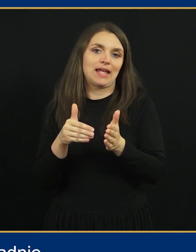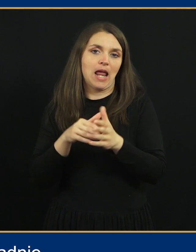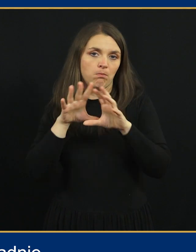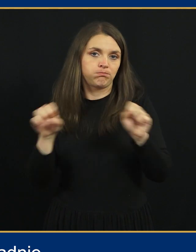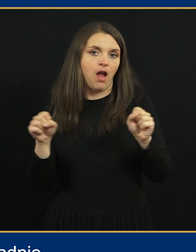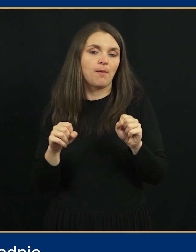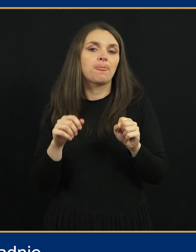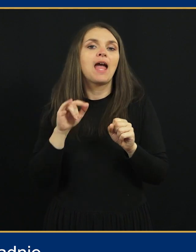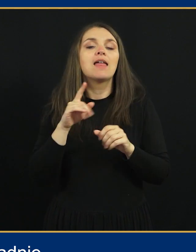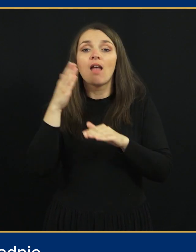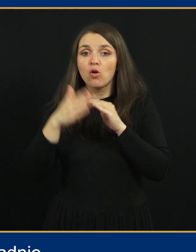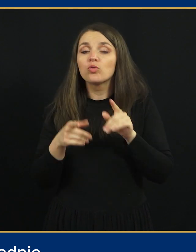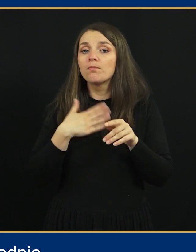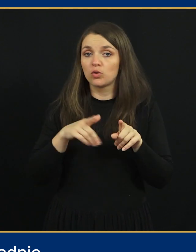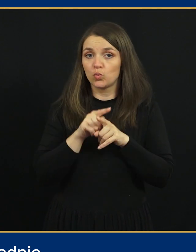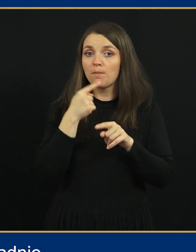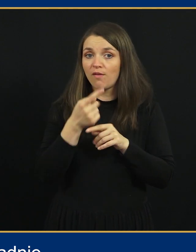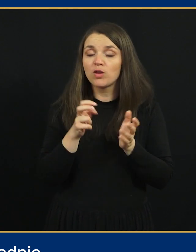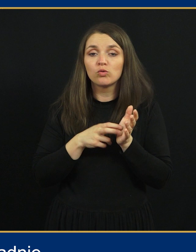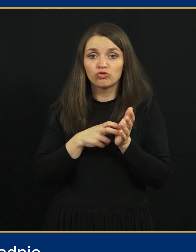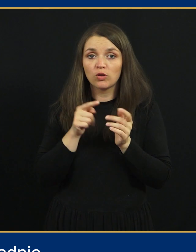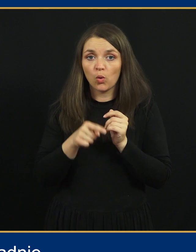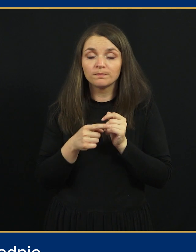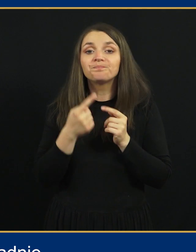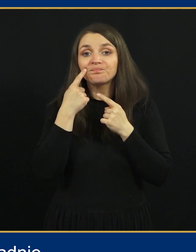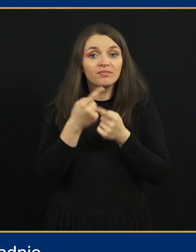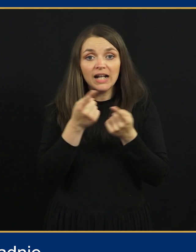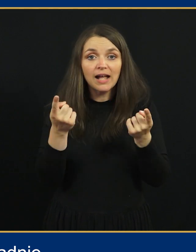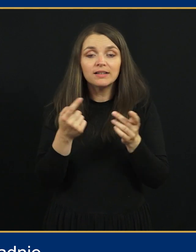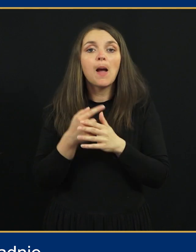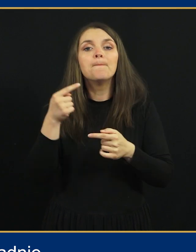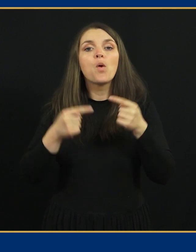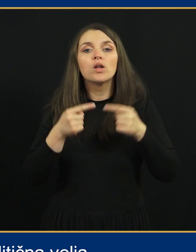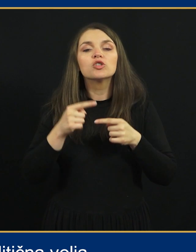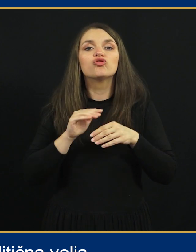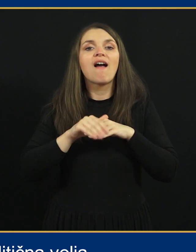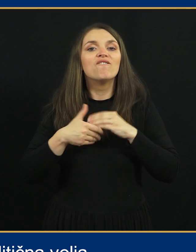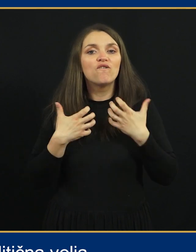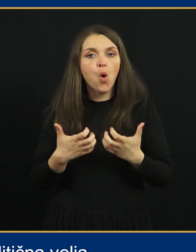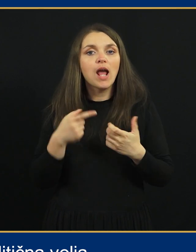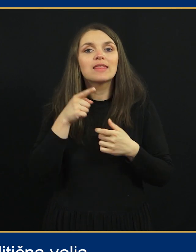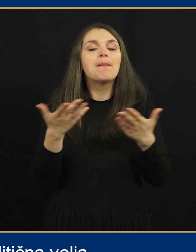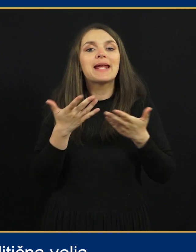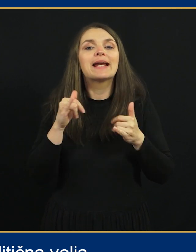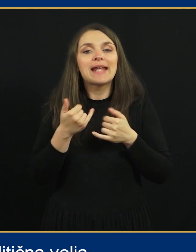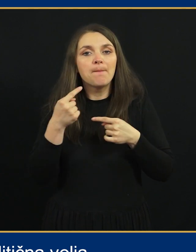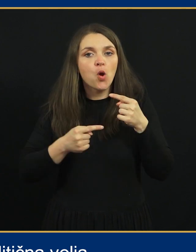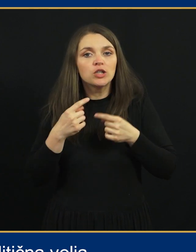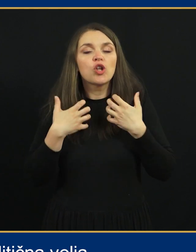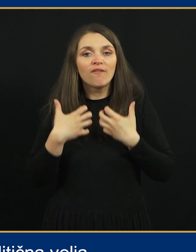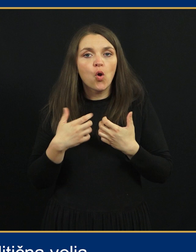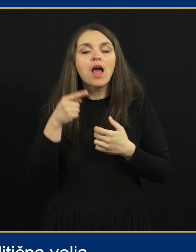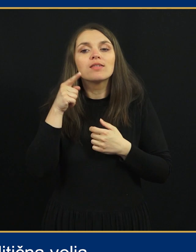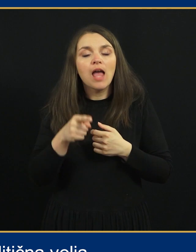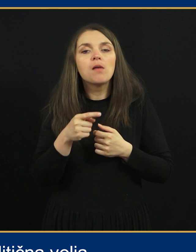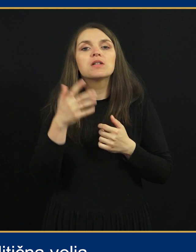je potrebno. In ne nazadnje bi rad povedal še naslednje. Glejte, politična volja, tam, kjer je